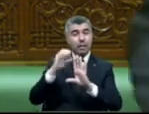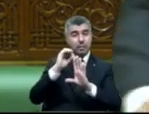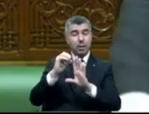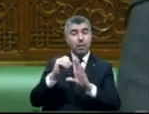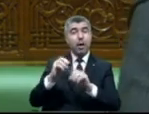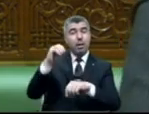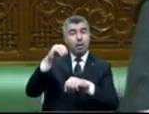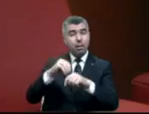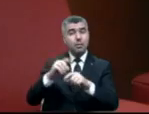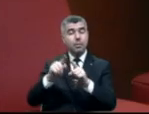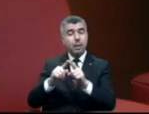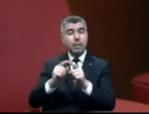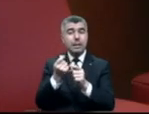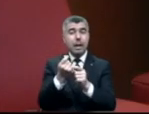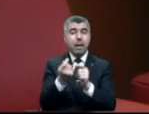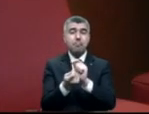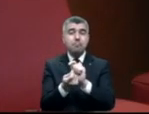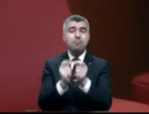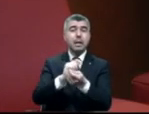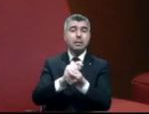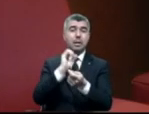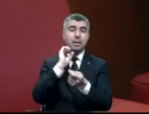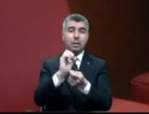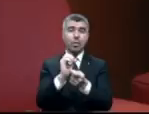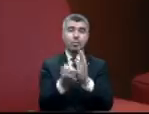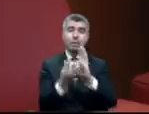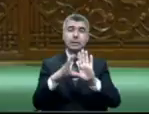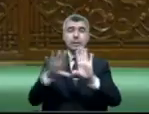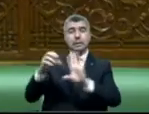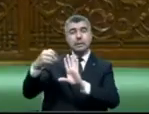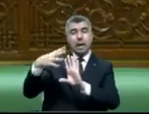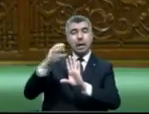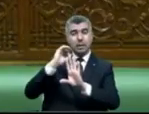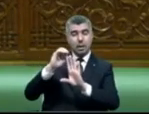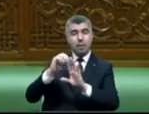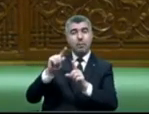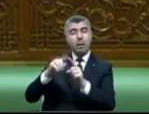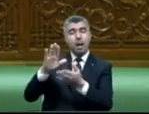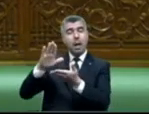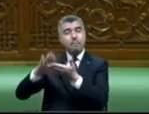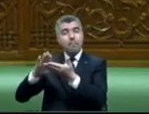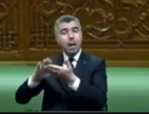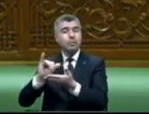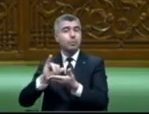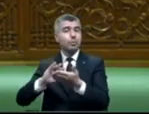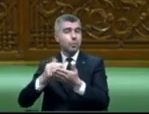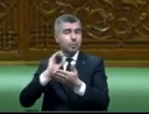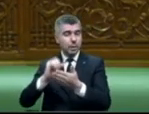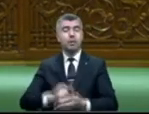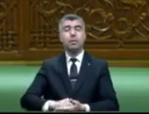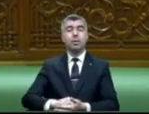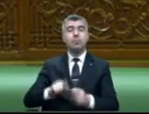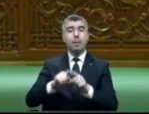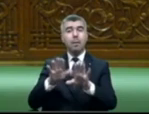رافعات تكنولوجية وتسعيرية لتنظيم انتقال إلى الطاقة المتجددة، الرفع من القدرة التخزينية، تشجيع وترتيب